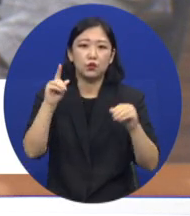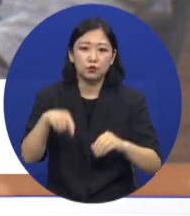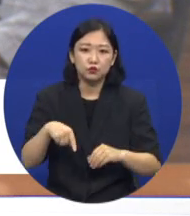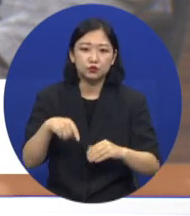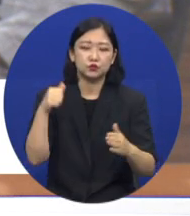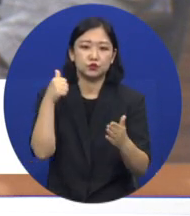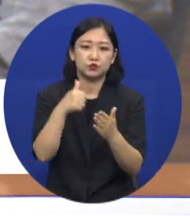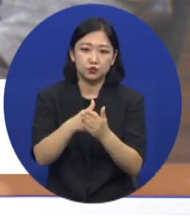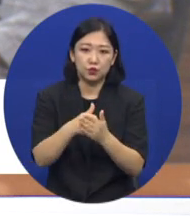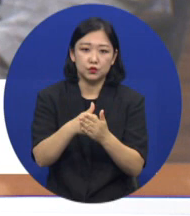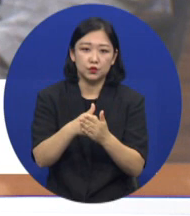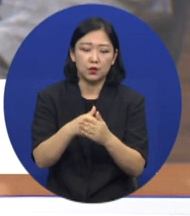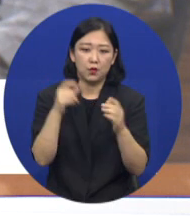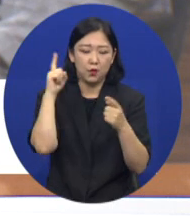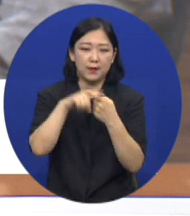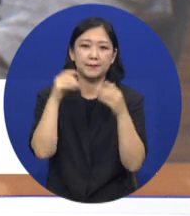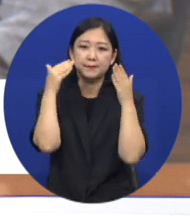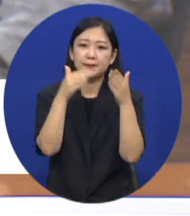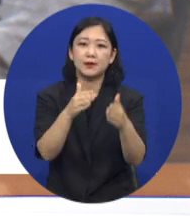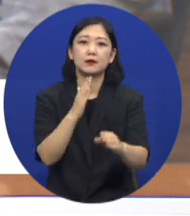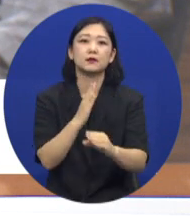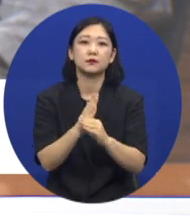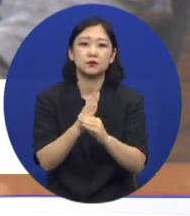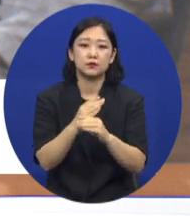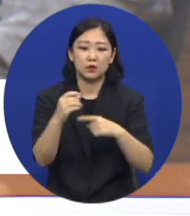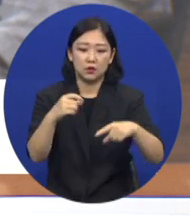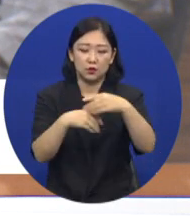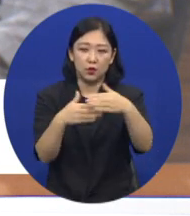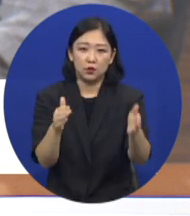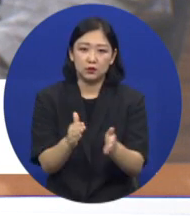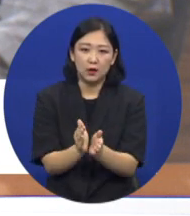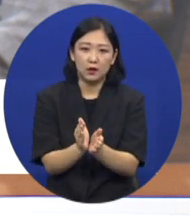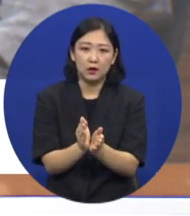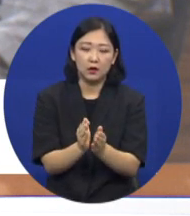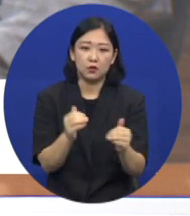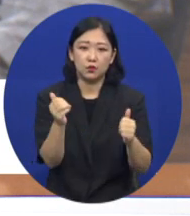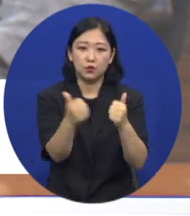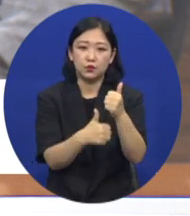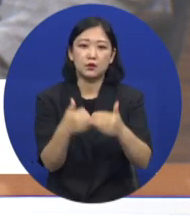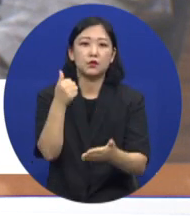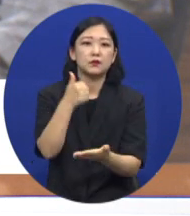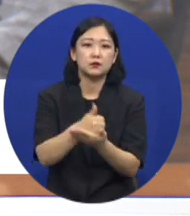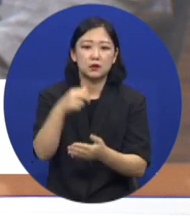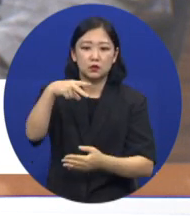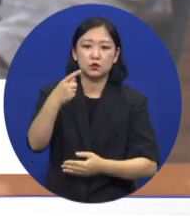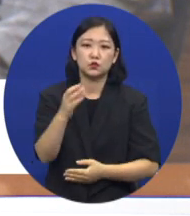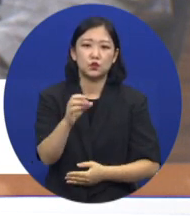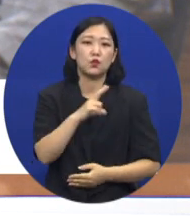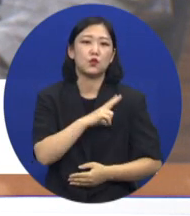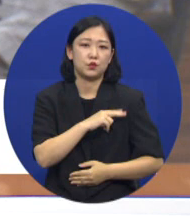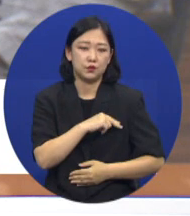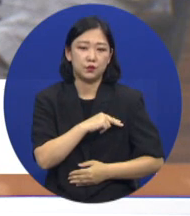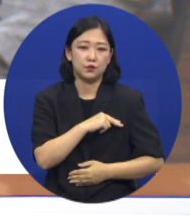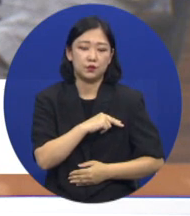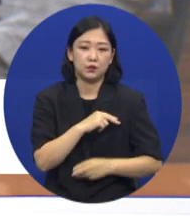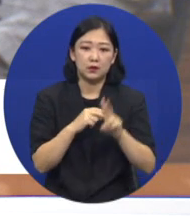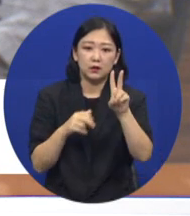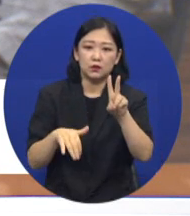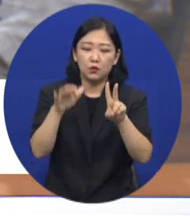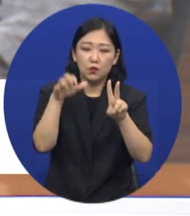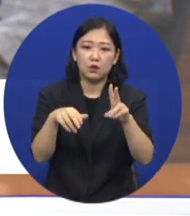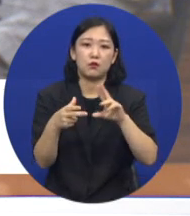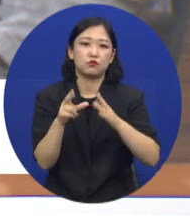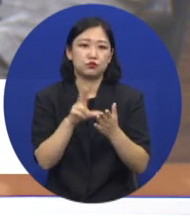결정에 관심이 쏠리고 있는데요 더불어 민주당 제주도당 위원장 인 송재호 의원이 제 2구 막 문제와